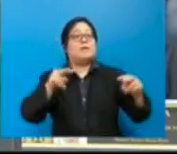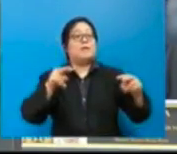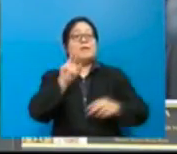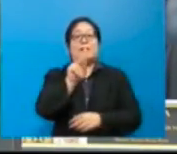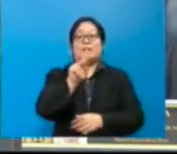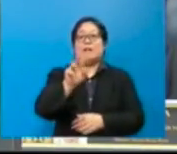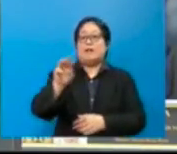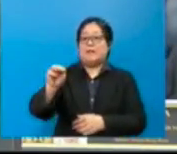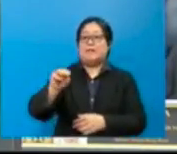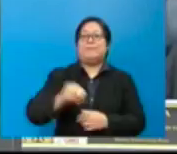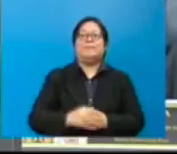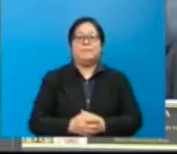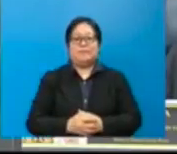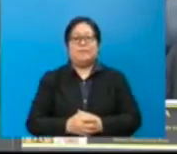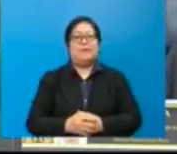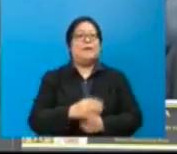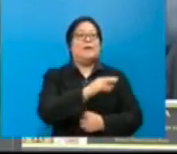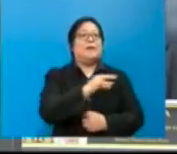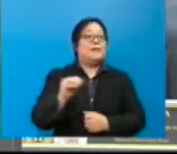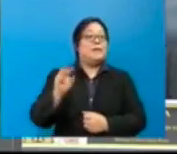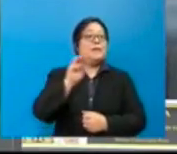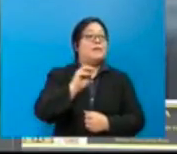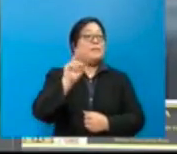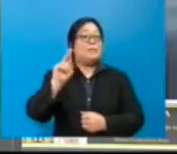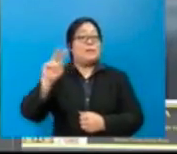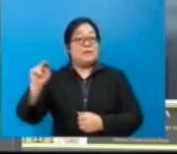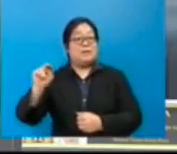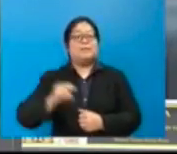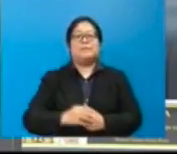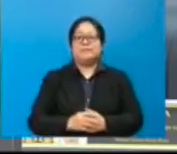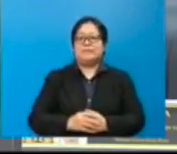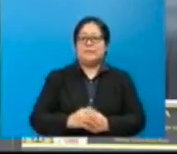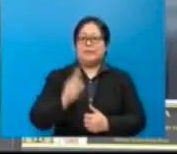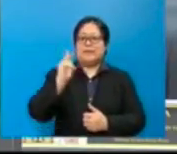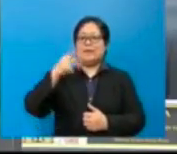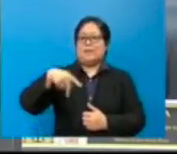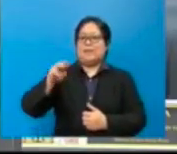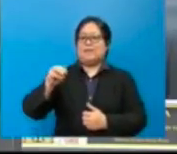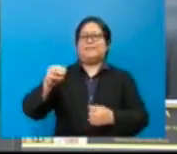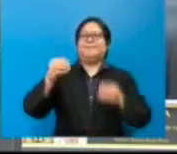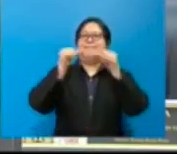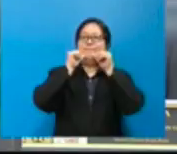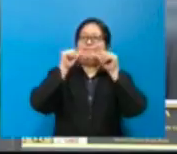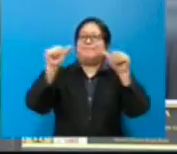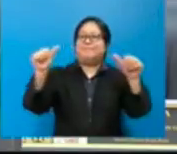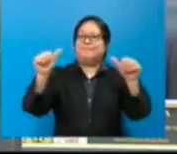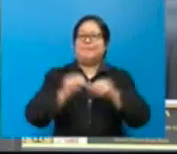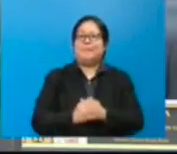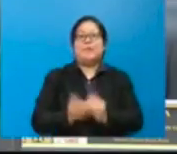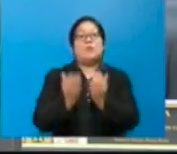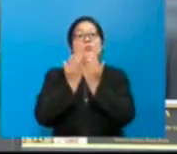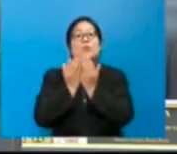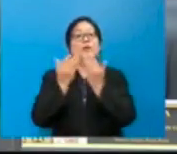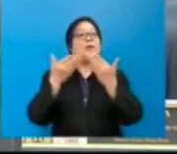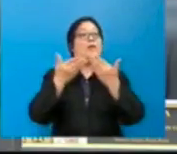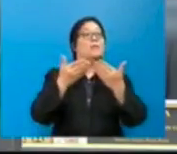Kesihatan Malaysia KKM dan Majlis Keselamatan Negara MKN, Kementerian Pendidikan telah mengumumkan bahawa sekolah